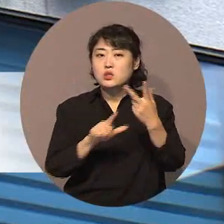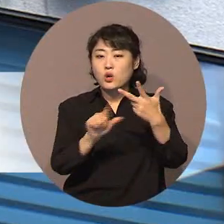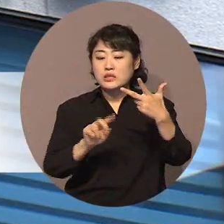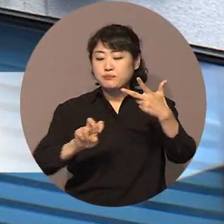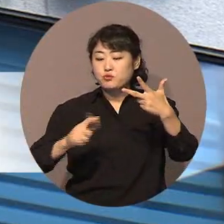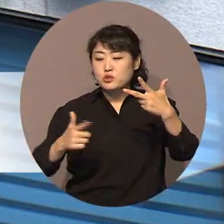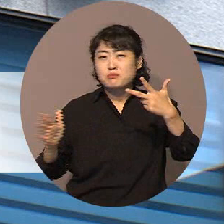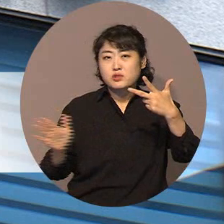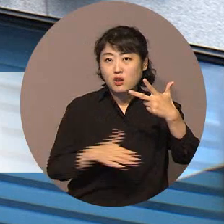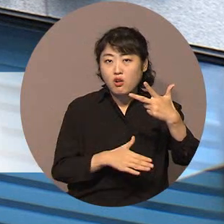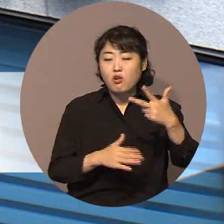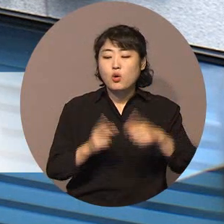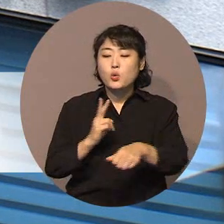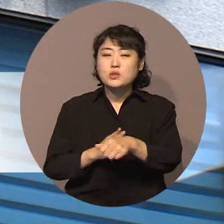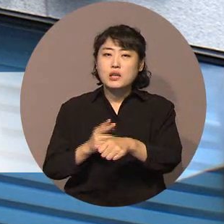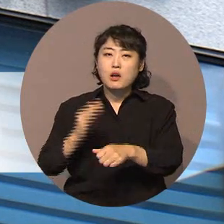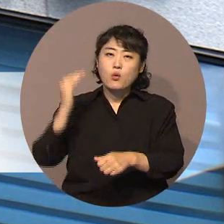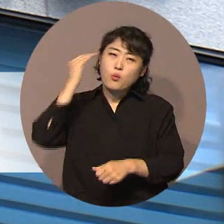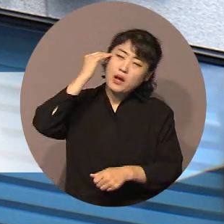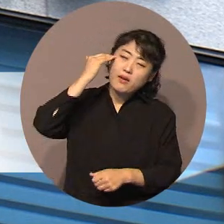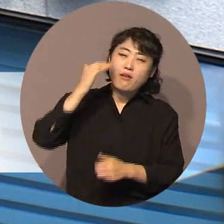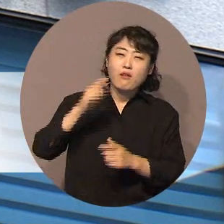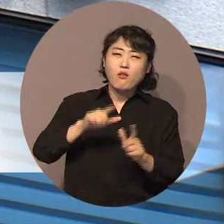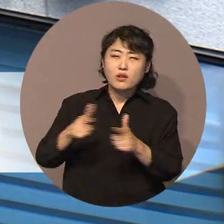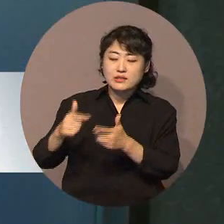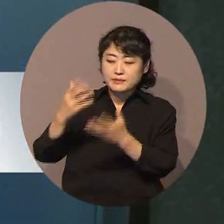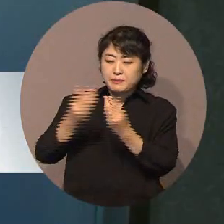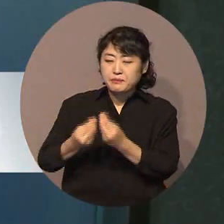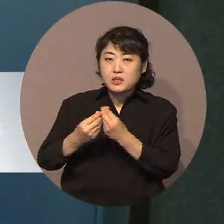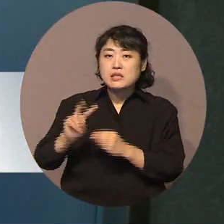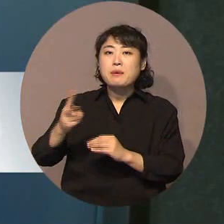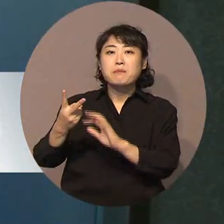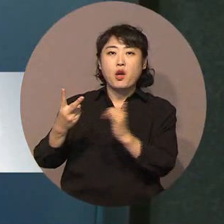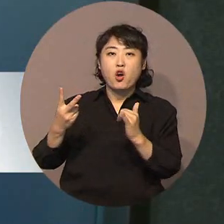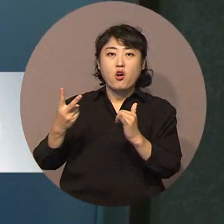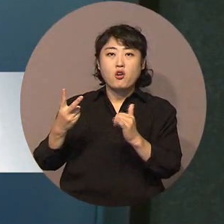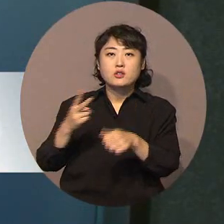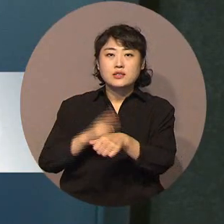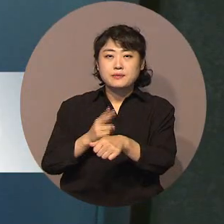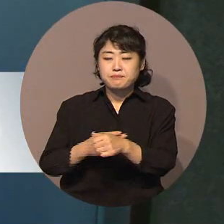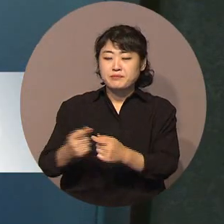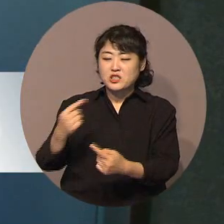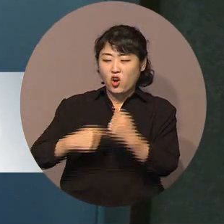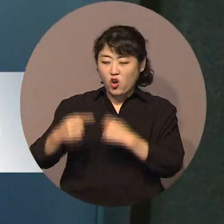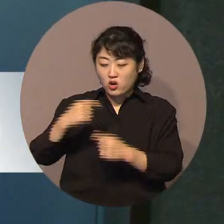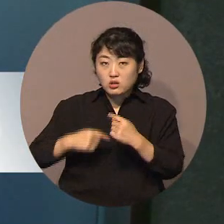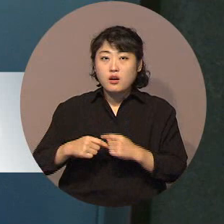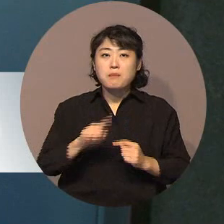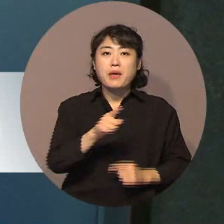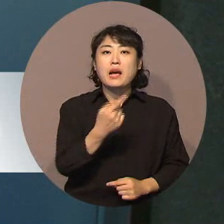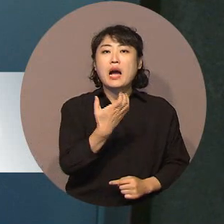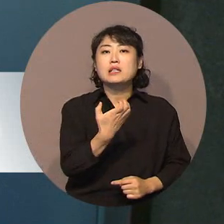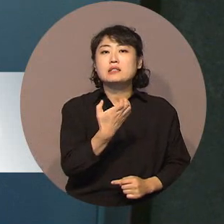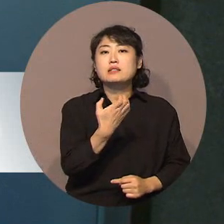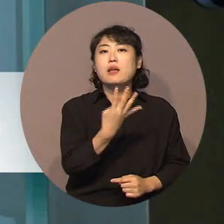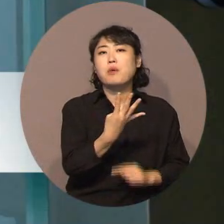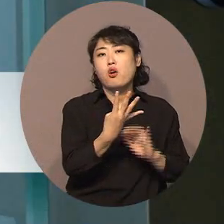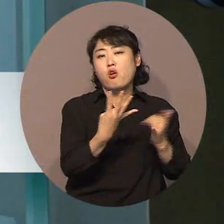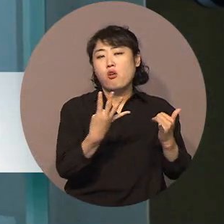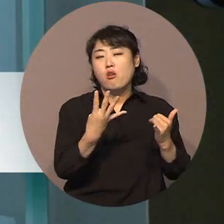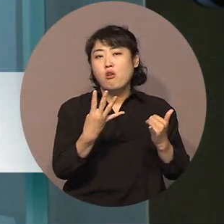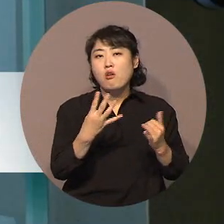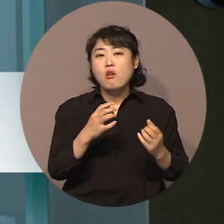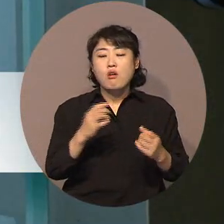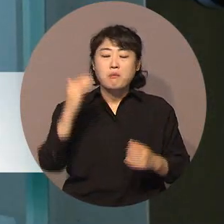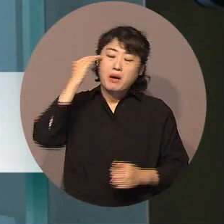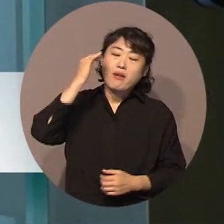교권 침해 사례를 접수한 결과 지금까지 약 200명이 참여해 104명이 교권 침해를 당했다고 응답한 것으로